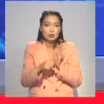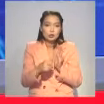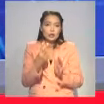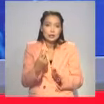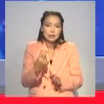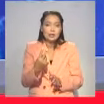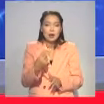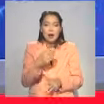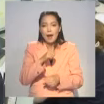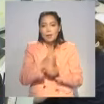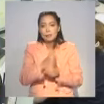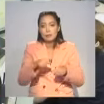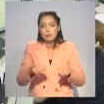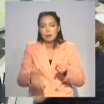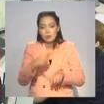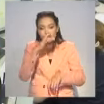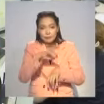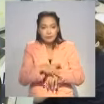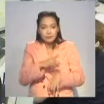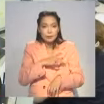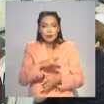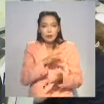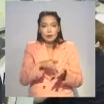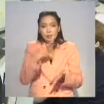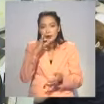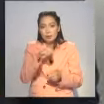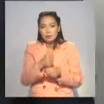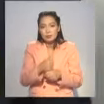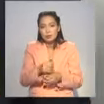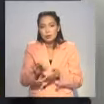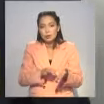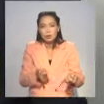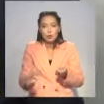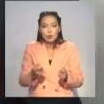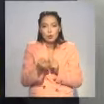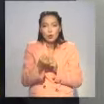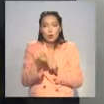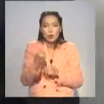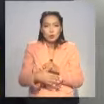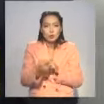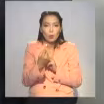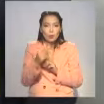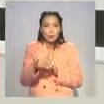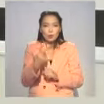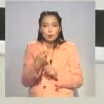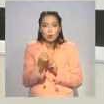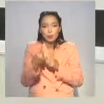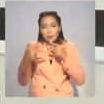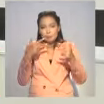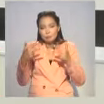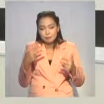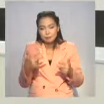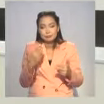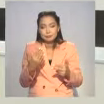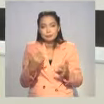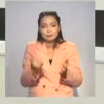бұзушылық анықталған. Қалалық полиция департаментінің жедел басқару орталығына 11211 бейнебақылау камерасы біріктірілген. Көше